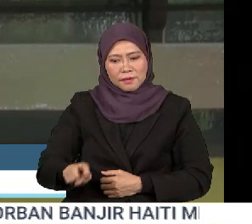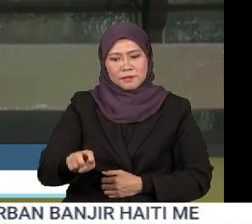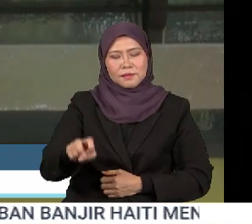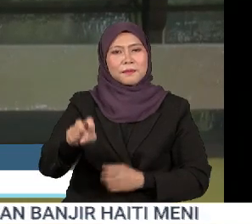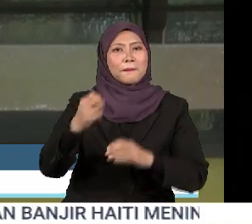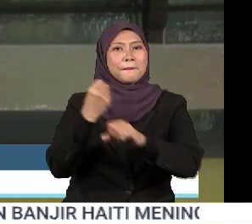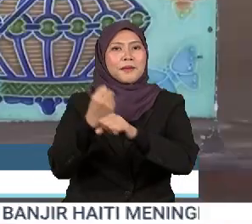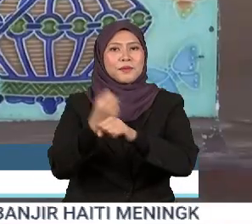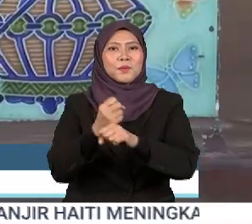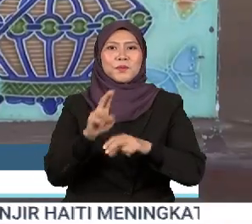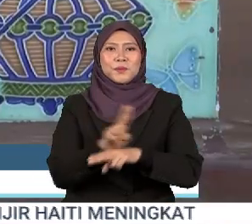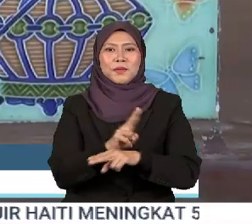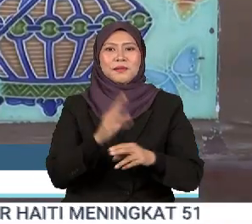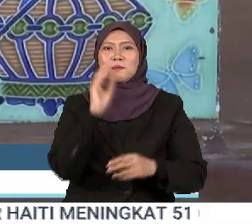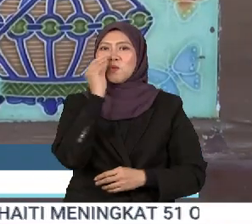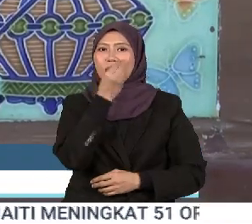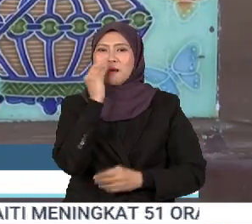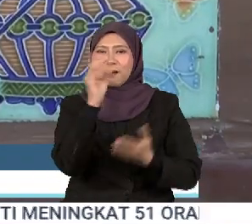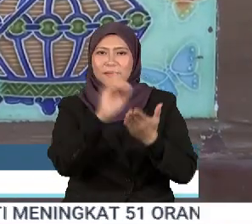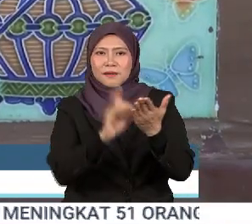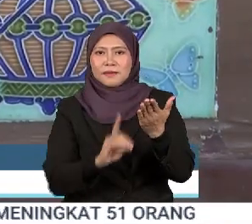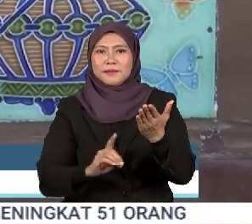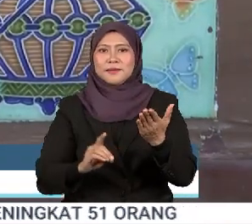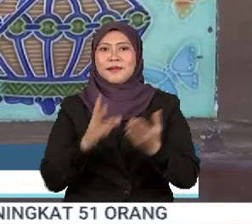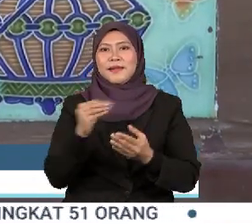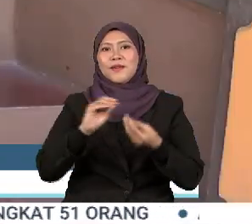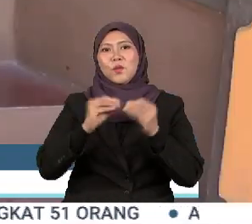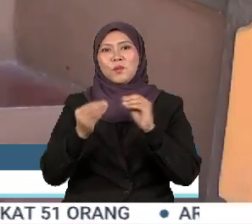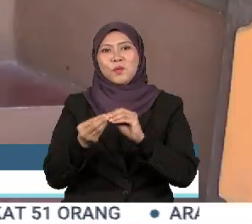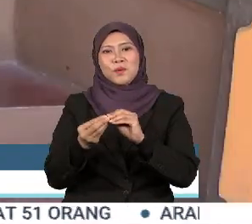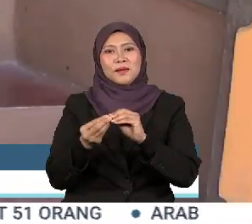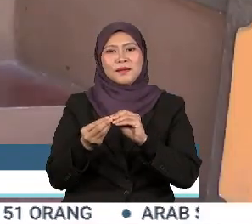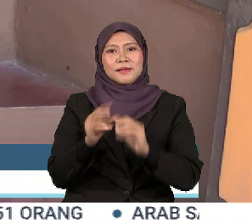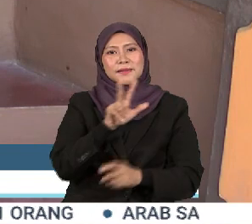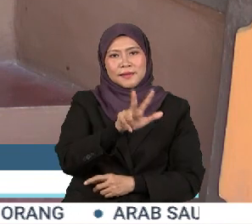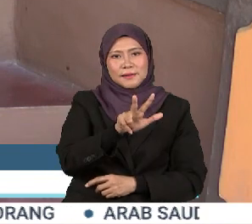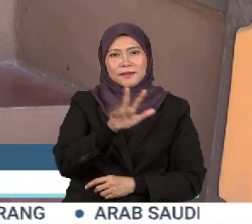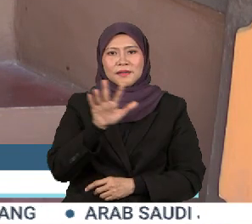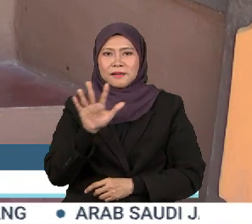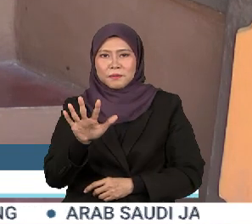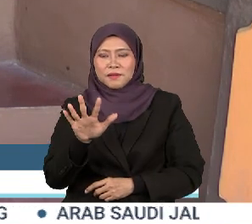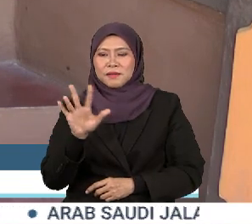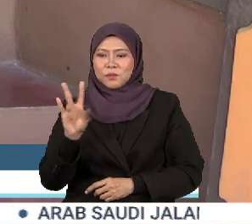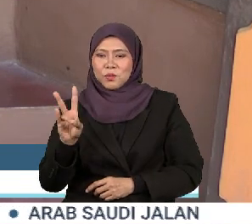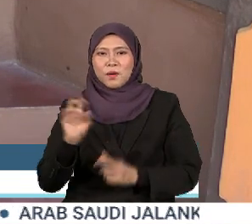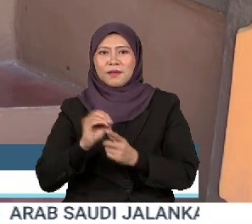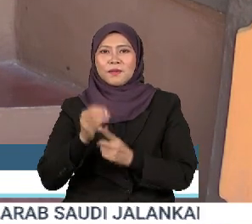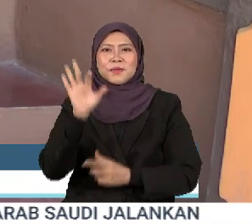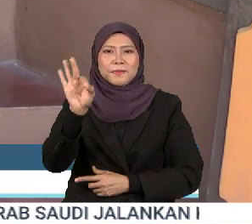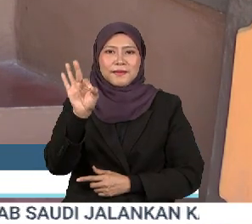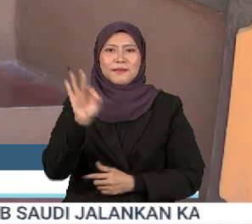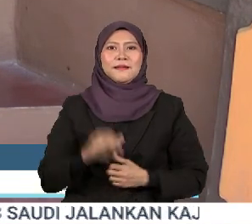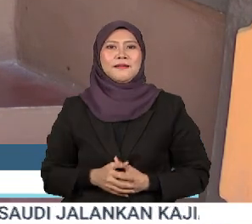kebiasaannya menggunakan motif flora dan bilangan tangganya menggunakan nombor ganjil iaitu 3, 5, 7 atau 9.